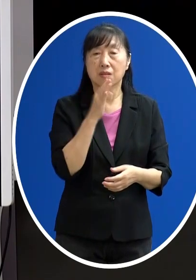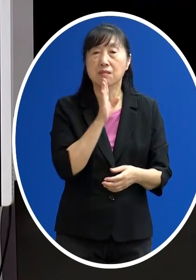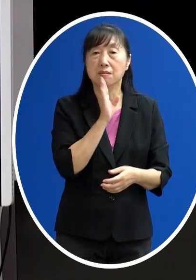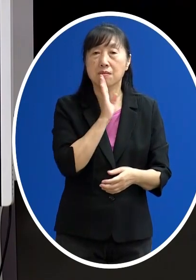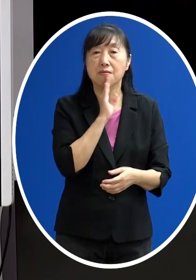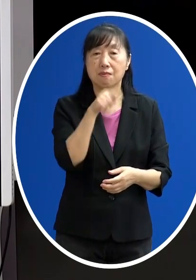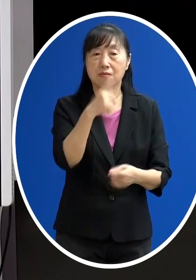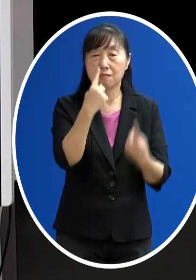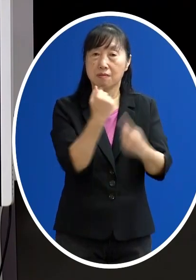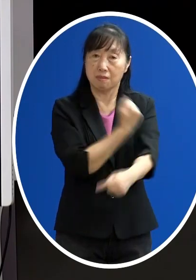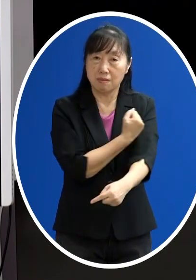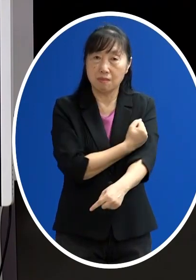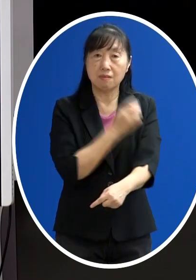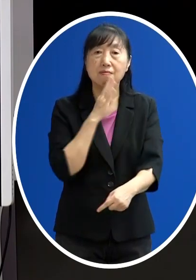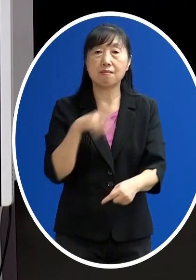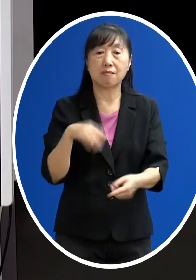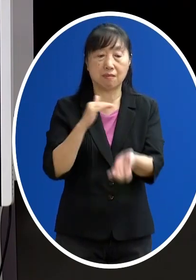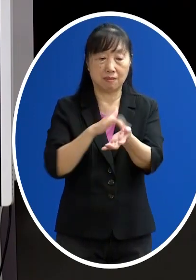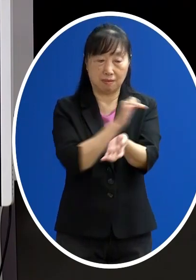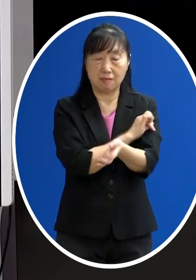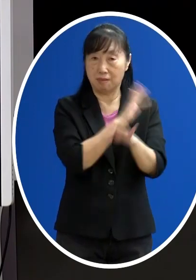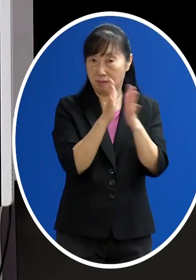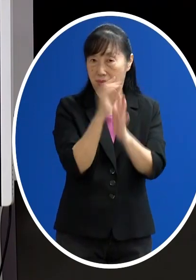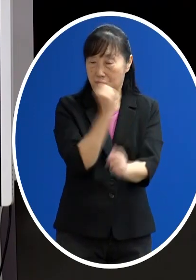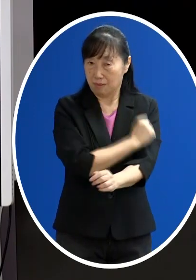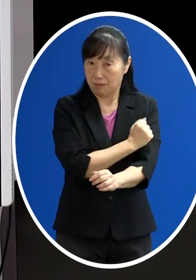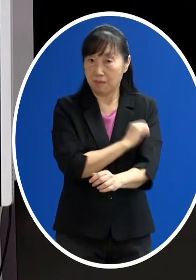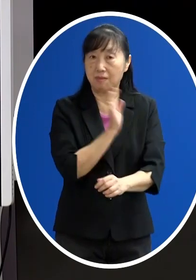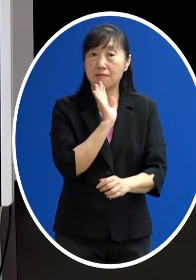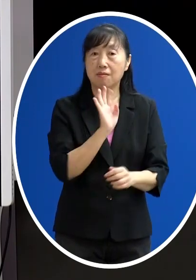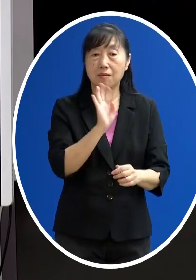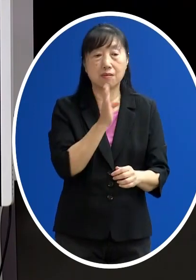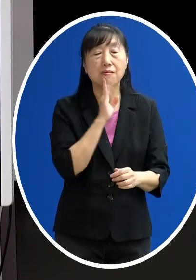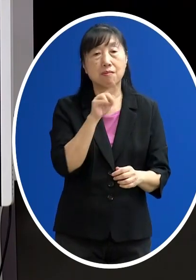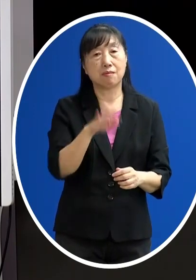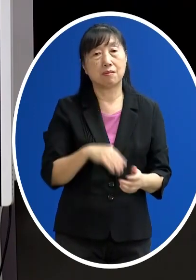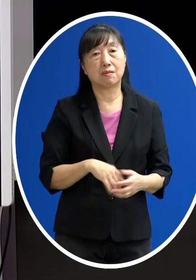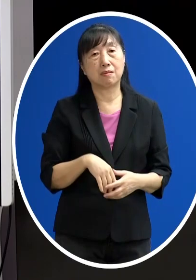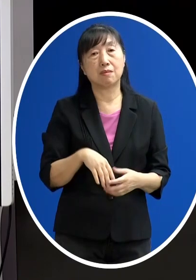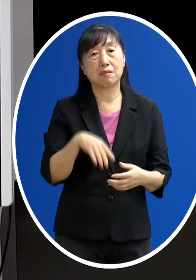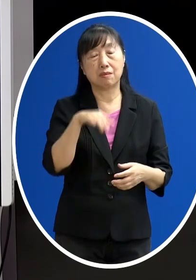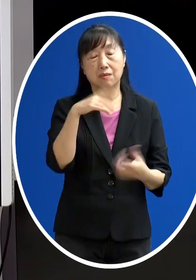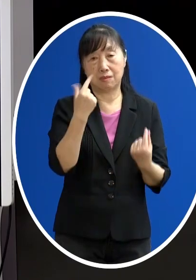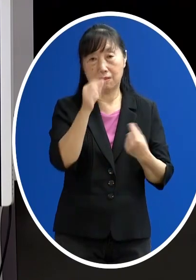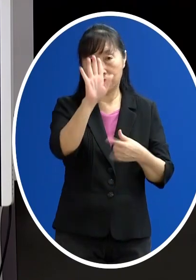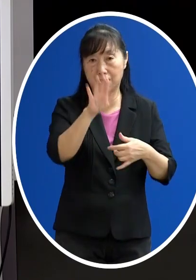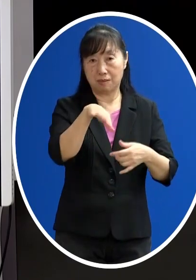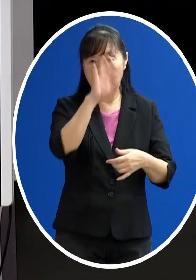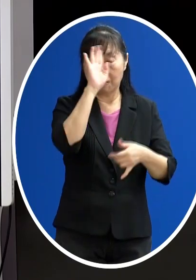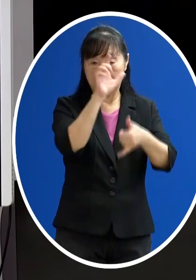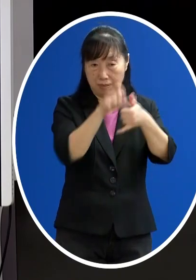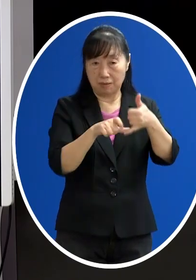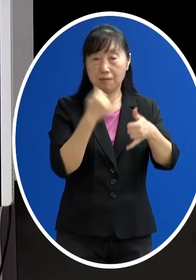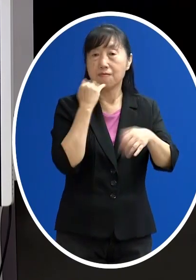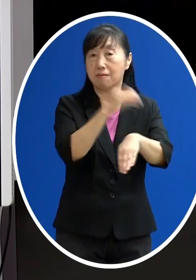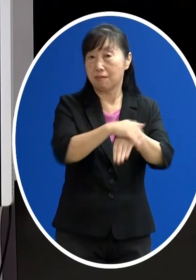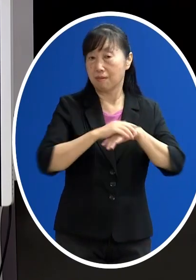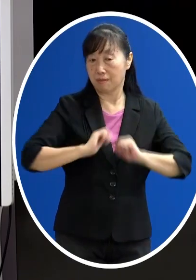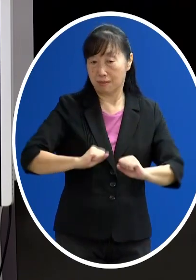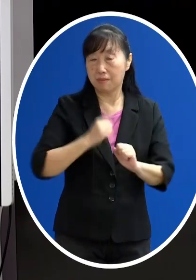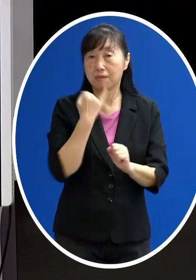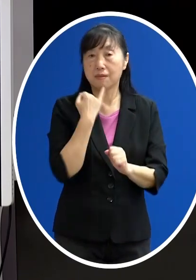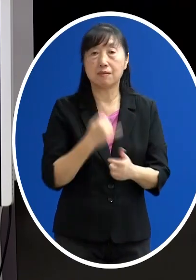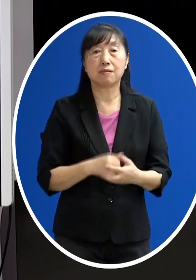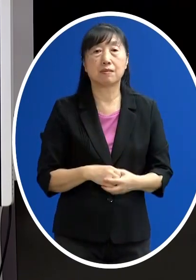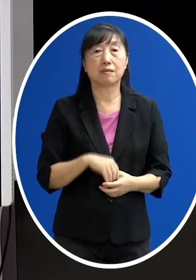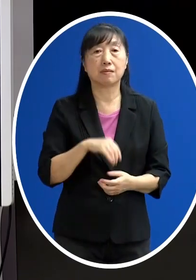包括我们的第一线医疗照护人员是非常的辛苦。那可是里面还有相当比例的病人其实是可以救回来的。